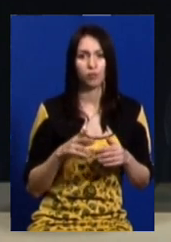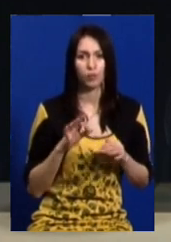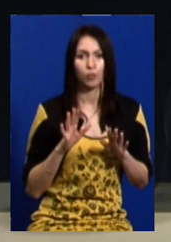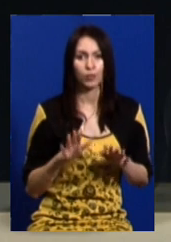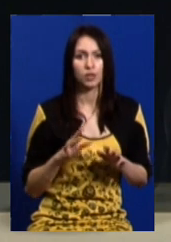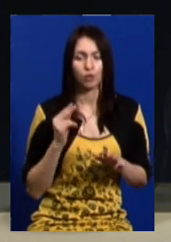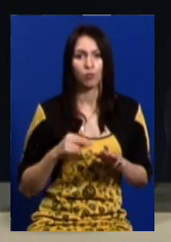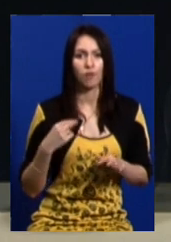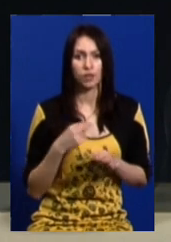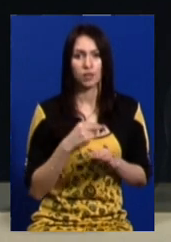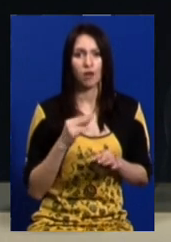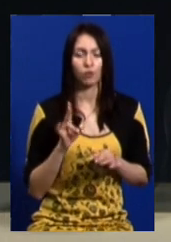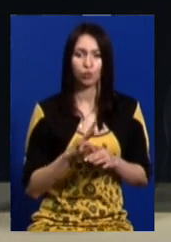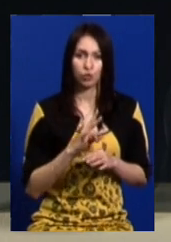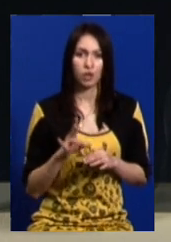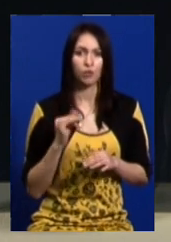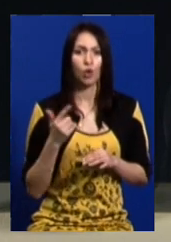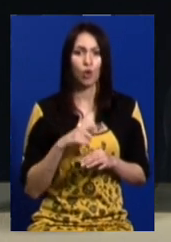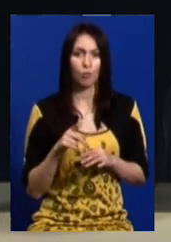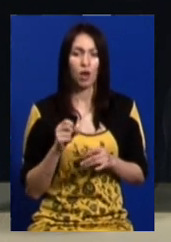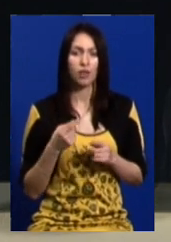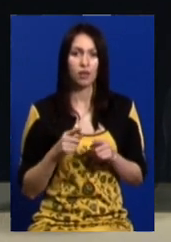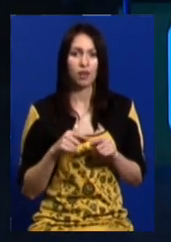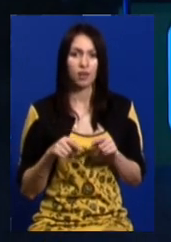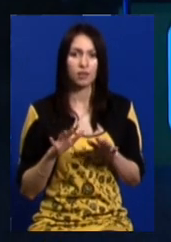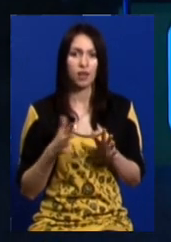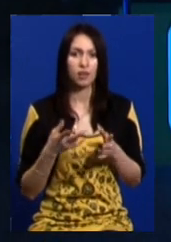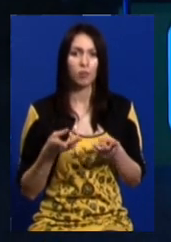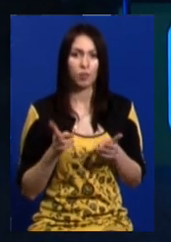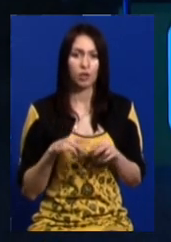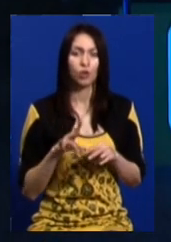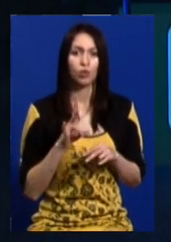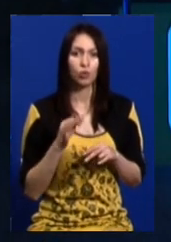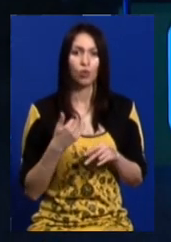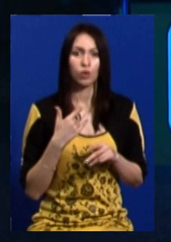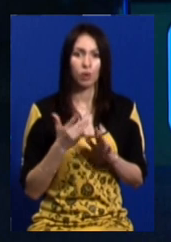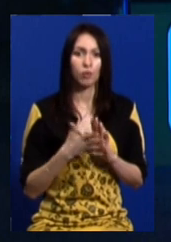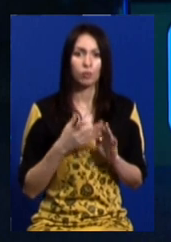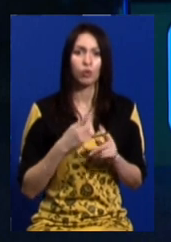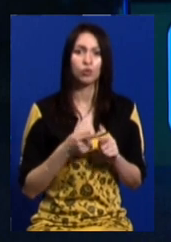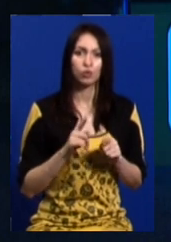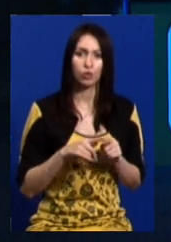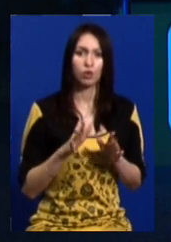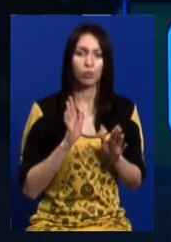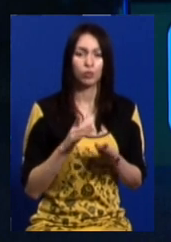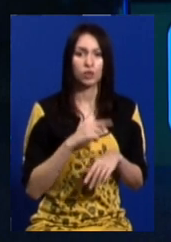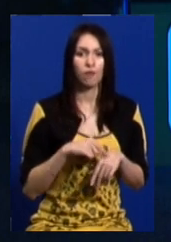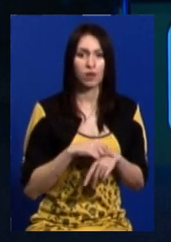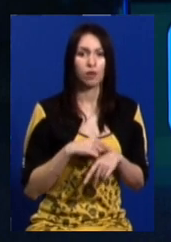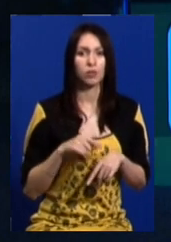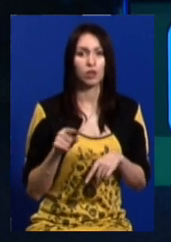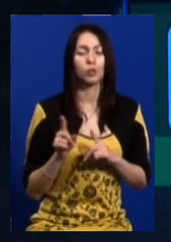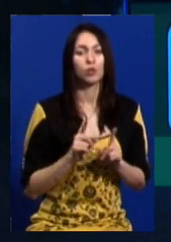православну церкву. І громада на даний час ще залишилася. Але я розумію, що це буде з часом все рівно, тому